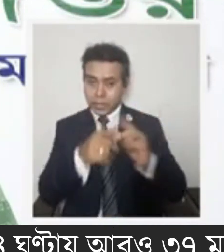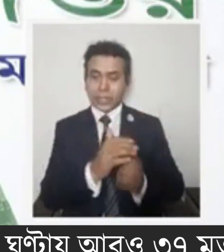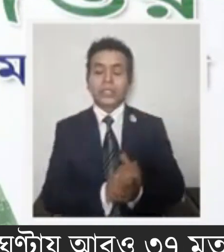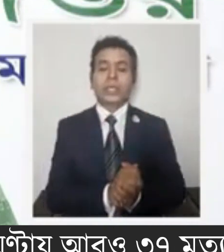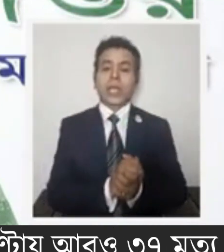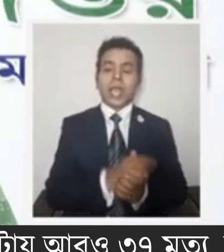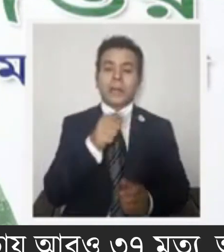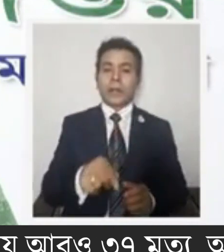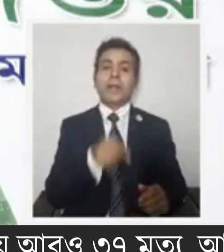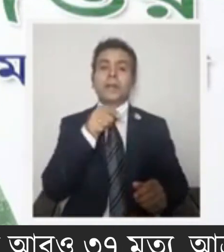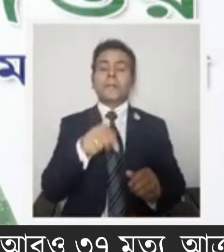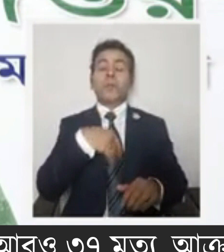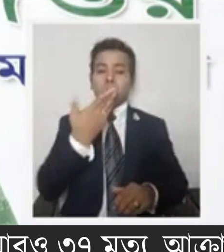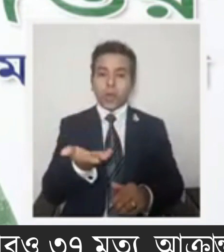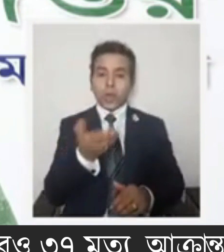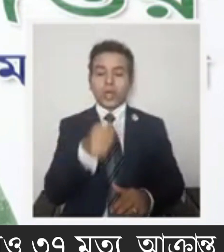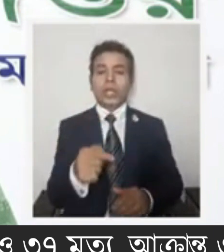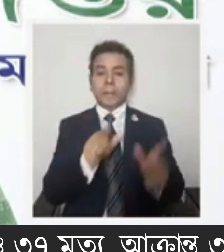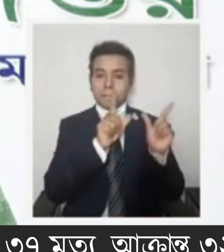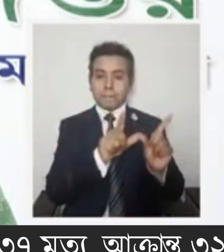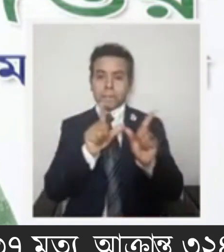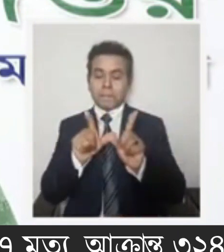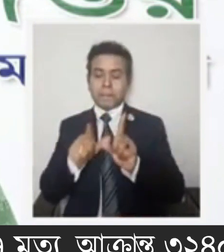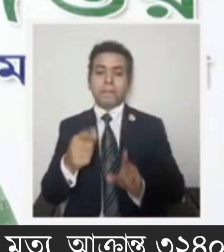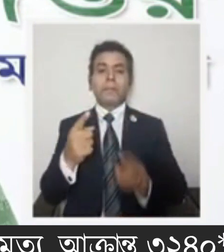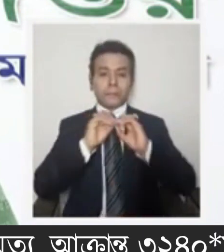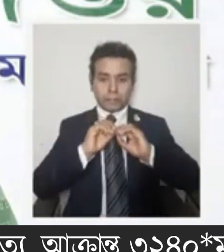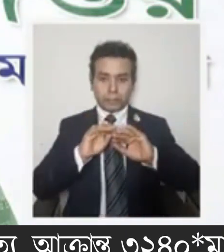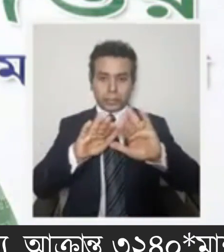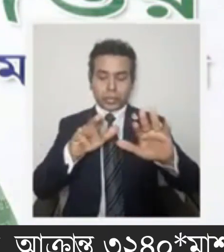87,76,448 জন করোনা আক্রান্ত হয়েছেন। এর মধ্যে মৃত্যু হয়েছে